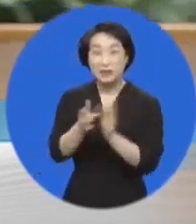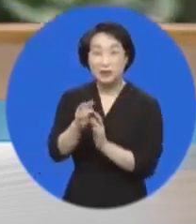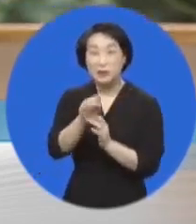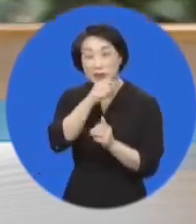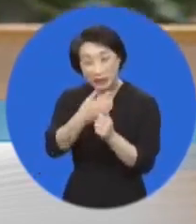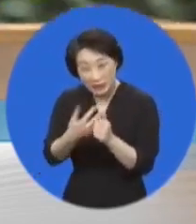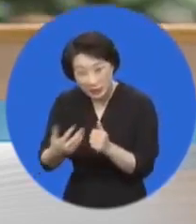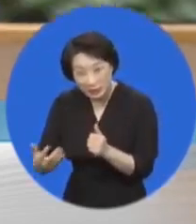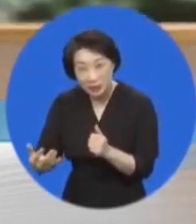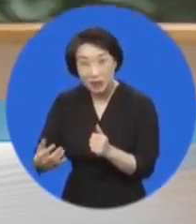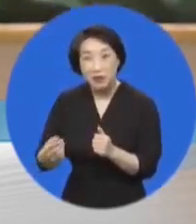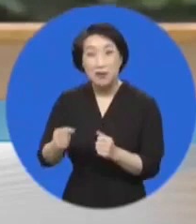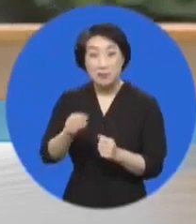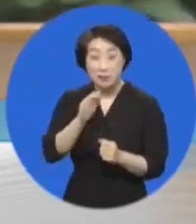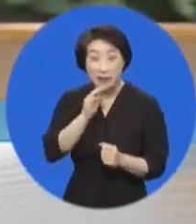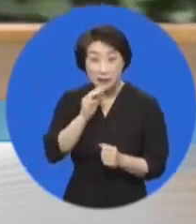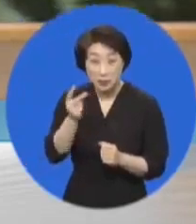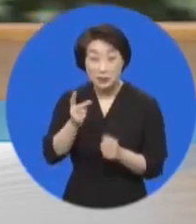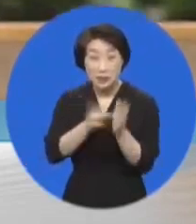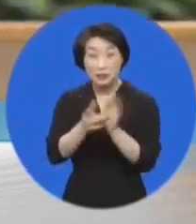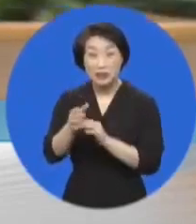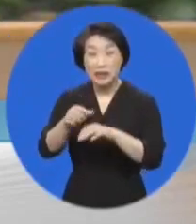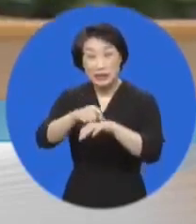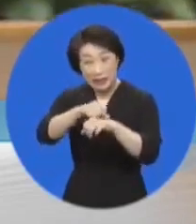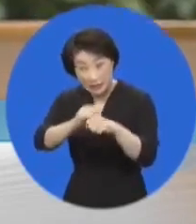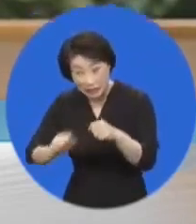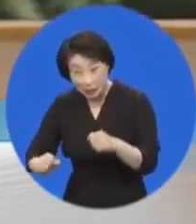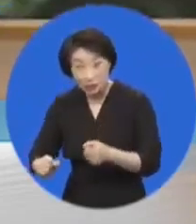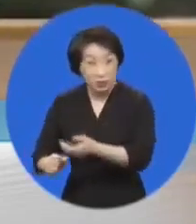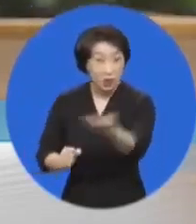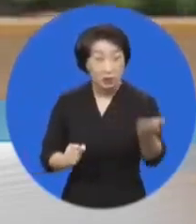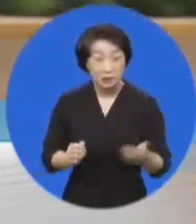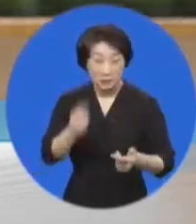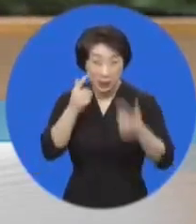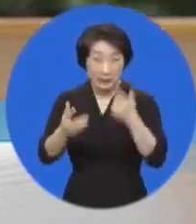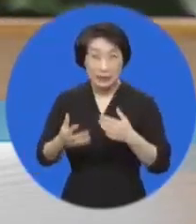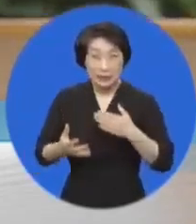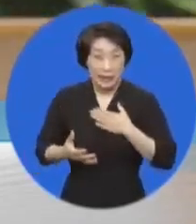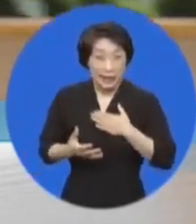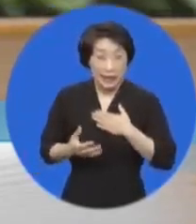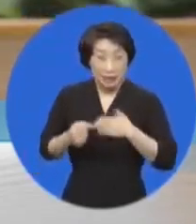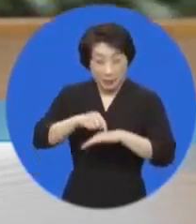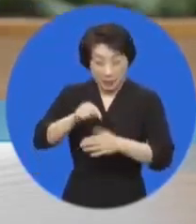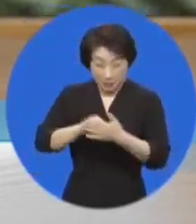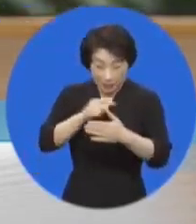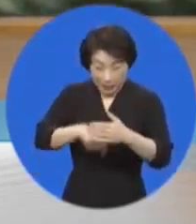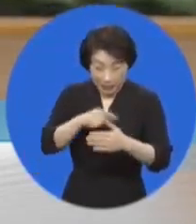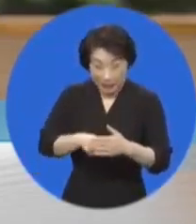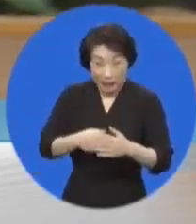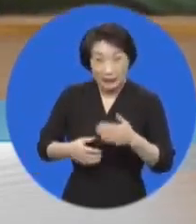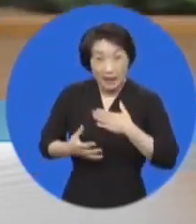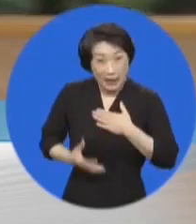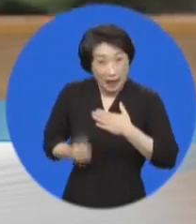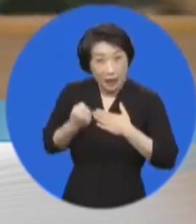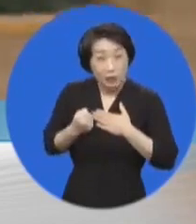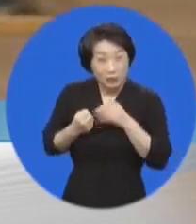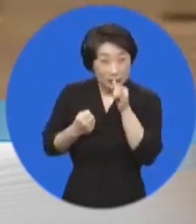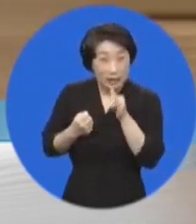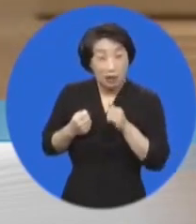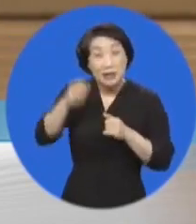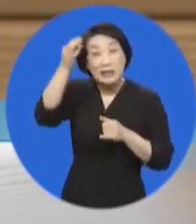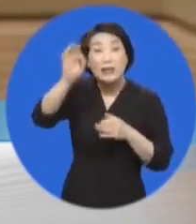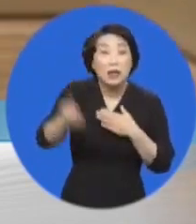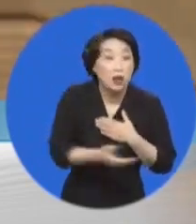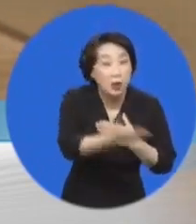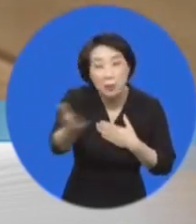예수가 쏟으신 피와 그가 찢은 살이 확실하게 내 심령 안에 계시다고